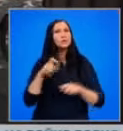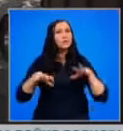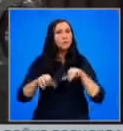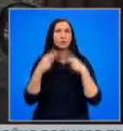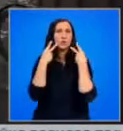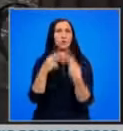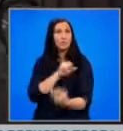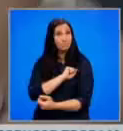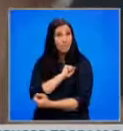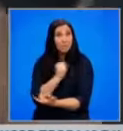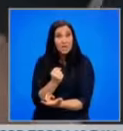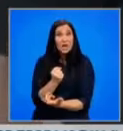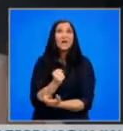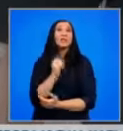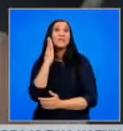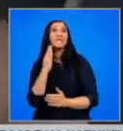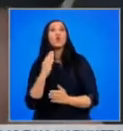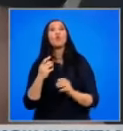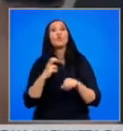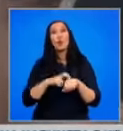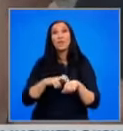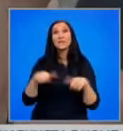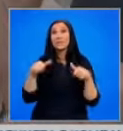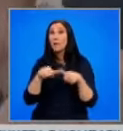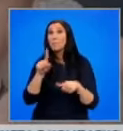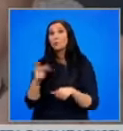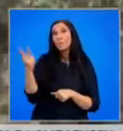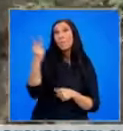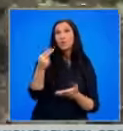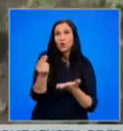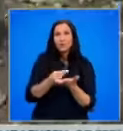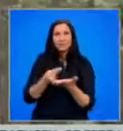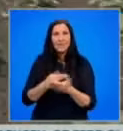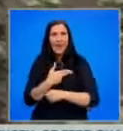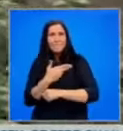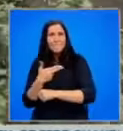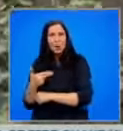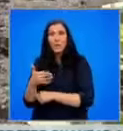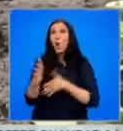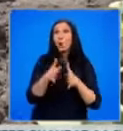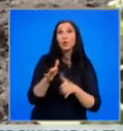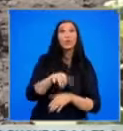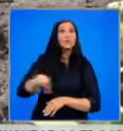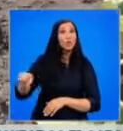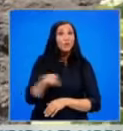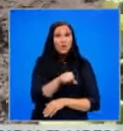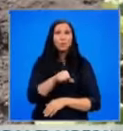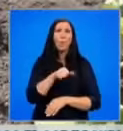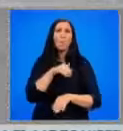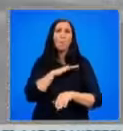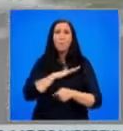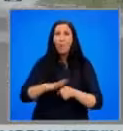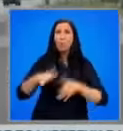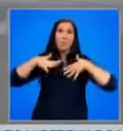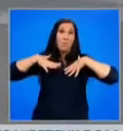власти изразиха опасения, че в Северодонецк и Лисичанск може да се повтори сценарий от Мариупол и жителите да бъдат доведени до пълно изтощение и